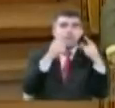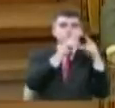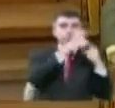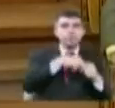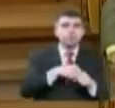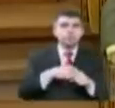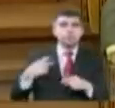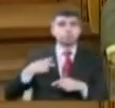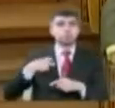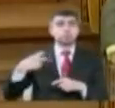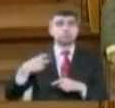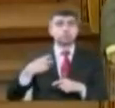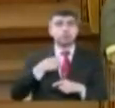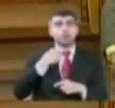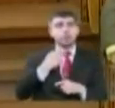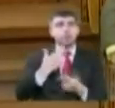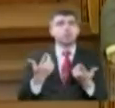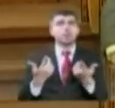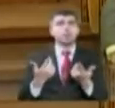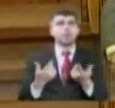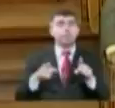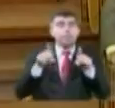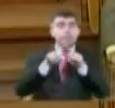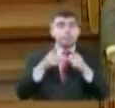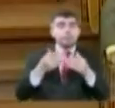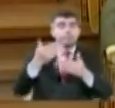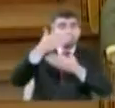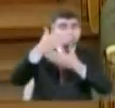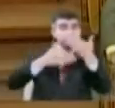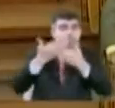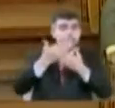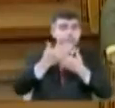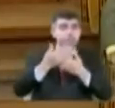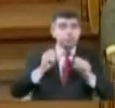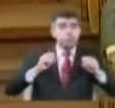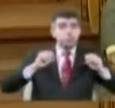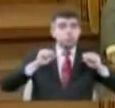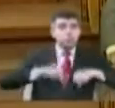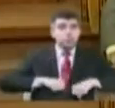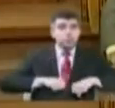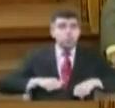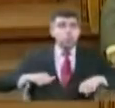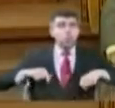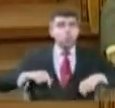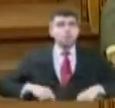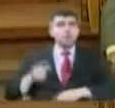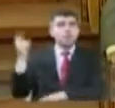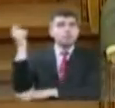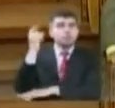المحسنين قاموا بمبادرات، لكن هذه المبادرات للاسف انه ما لقاتش واحد ترحيب من قبل الوزاره من اجل اتمام